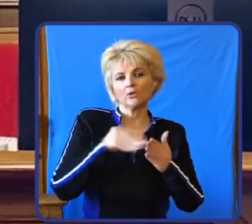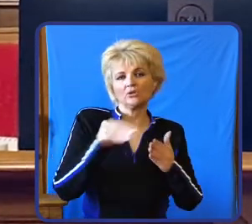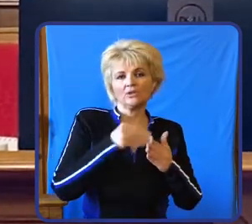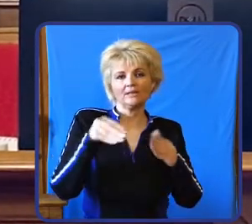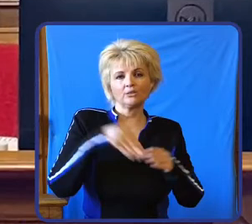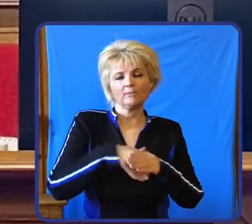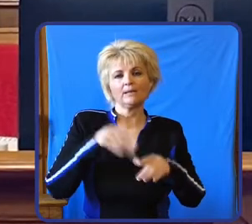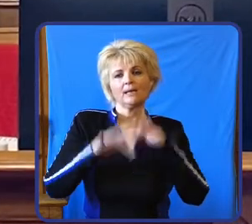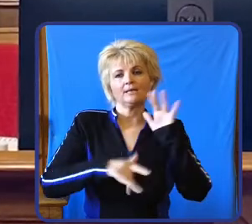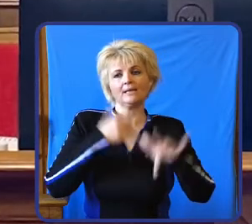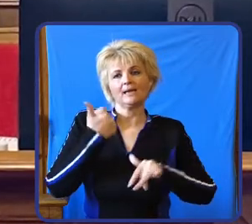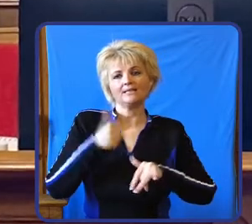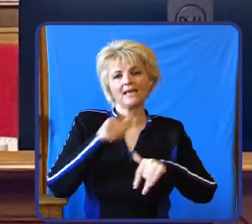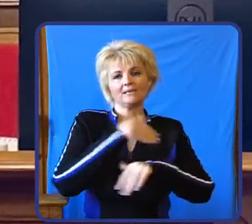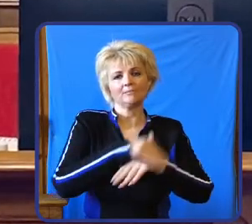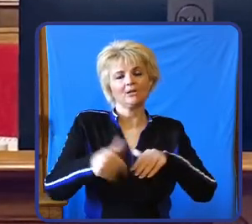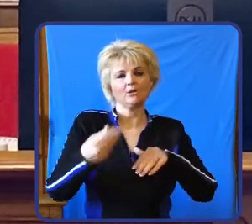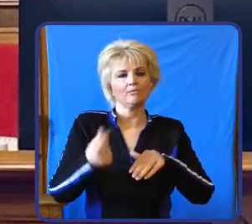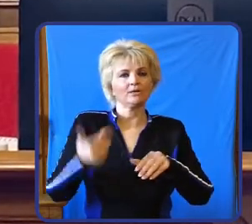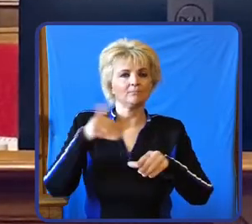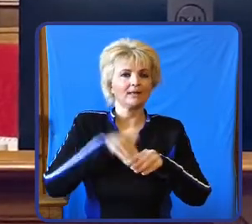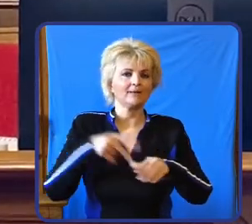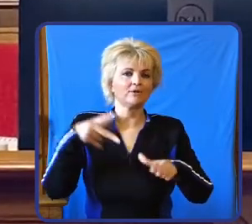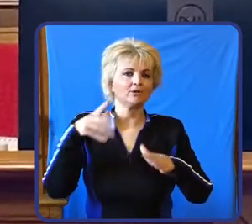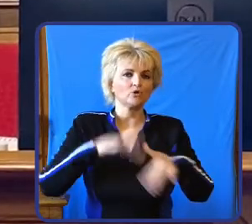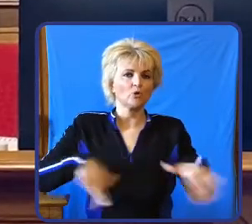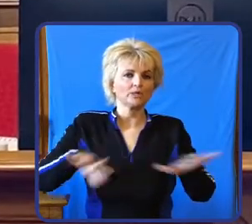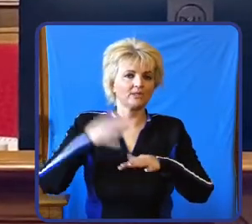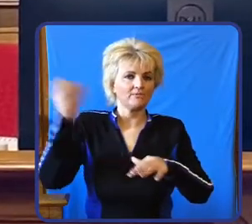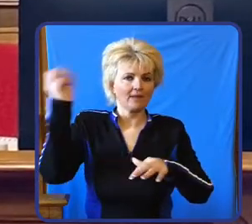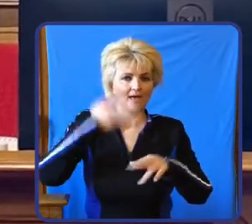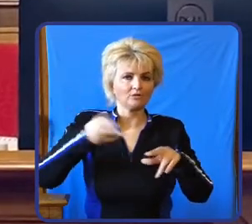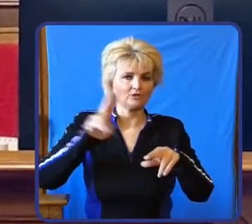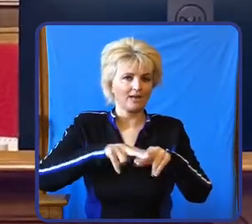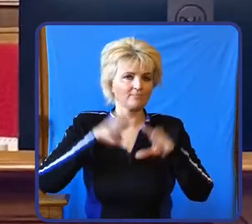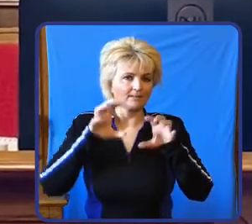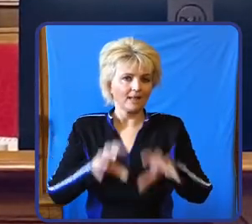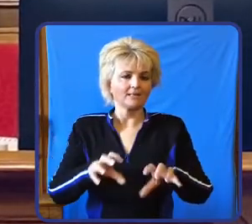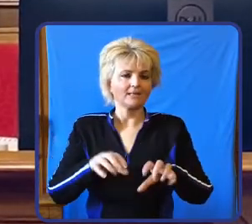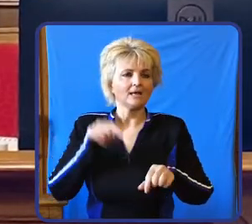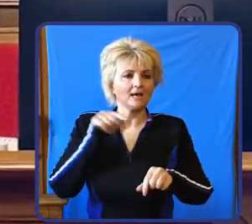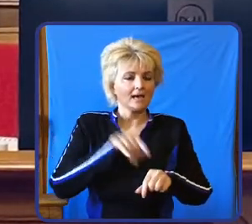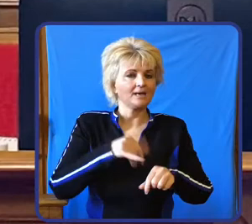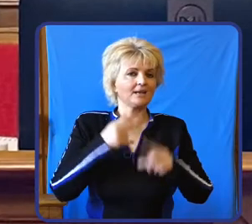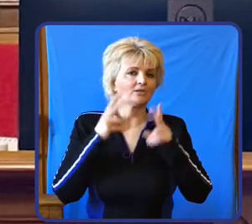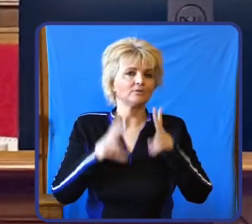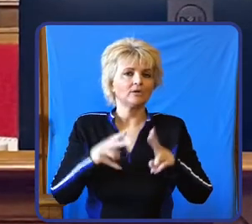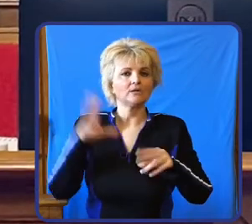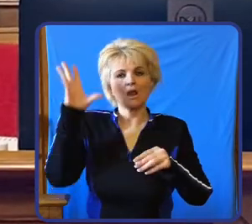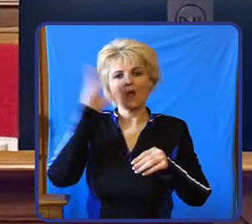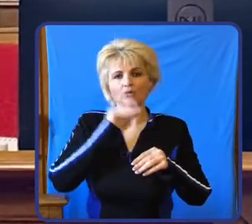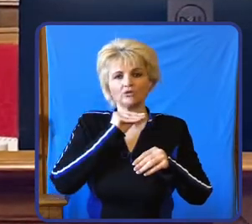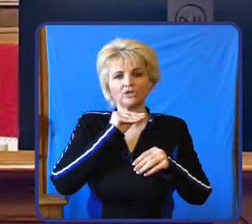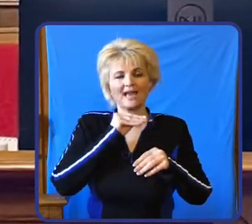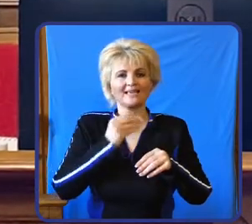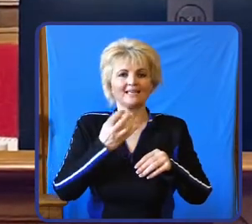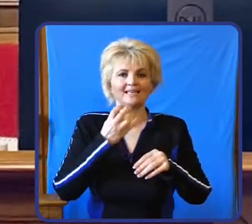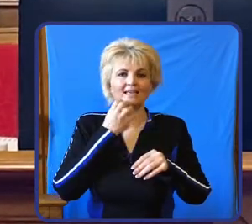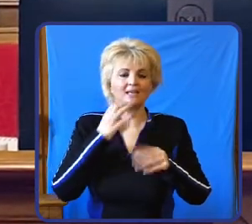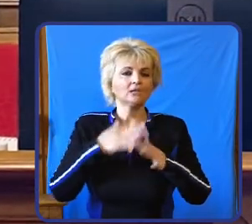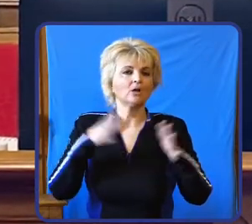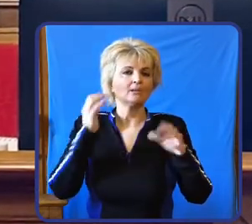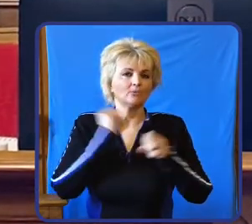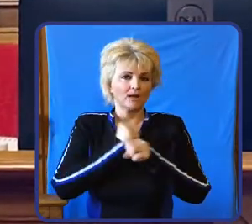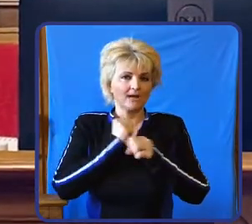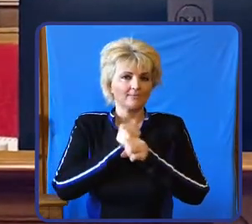néhány százmilliós elég jelentős tétel, a közvilágítás rendbetétele, ahogyan is mondja, erre is van lakossági igény. Jó, tehát nagyon nagy